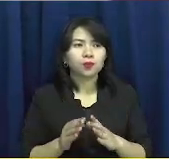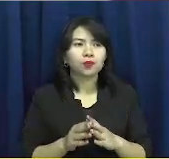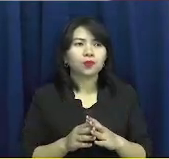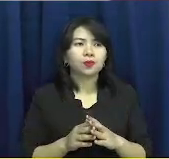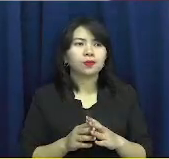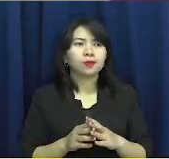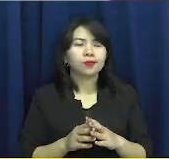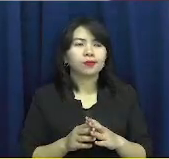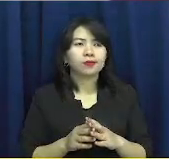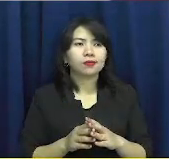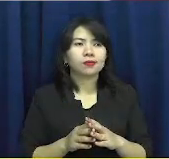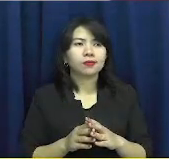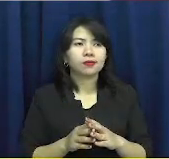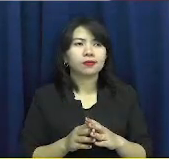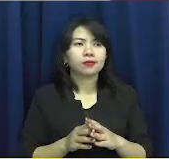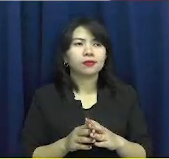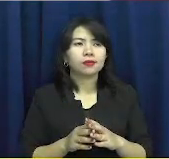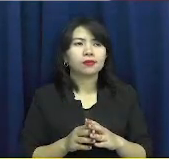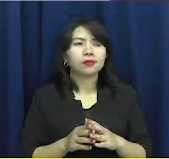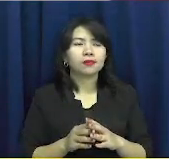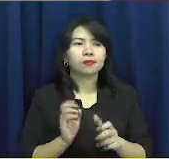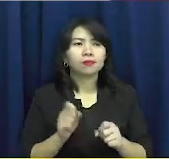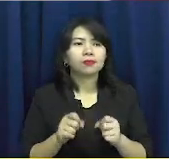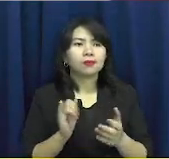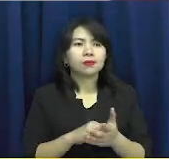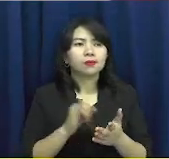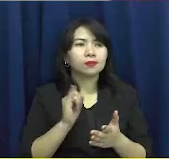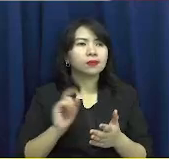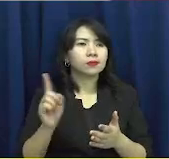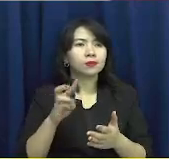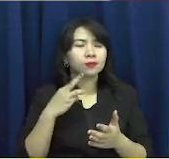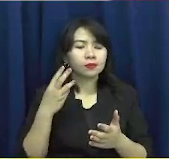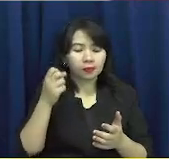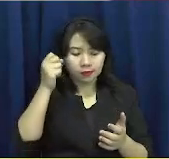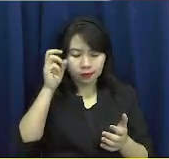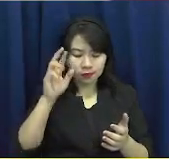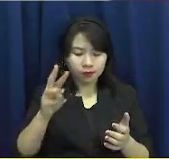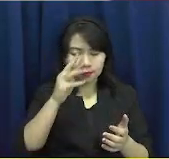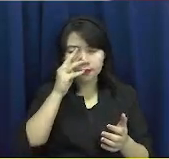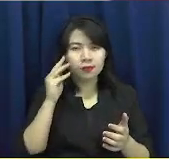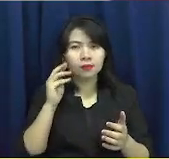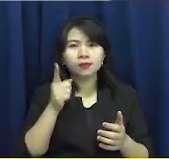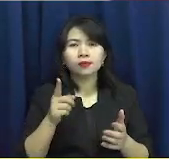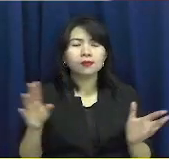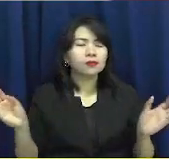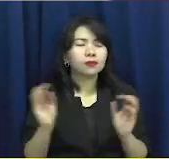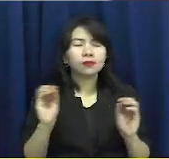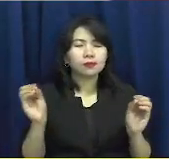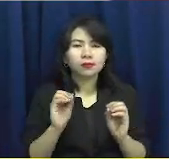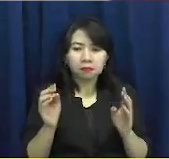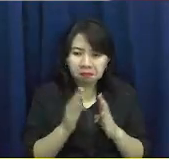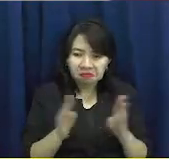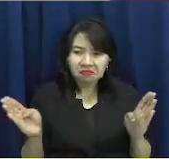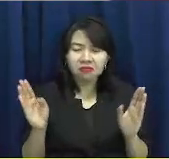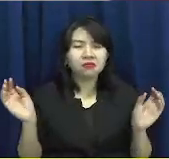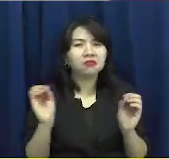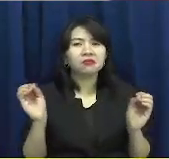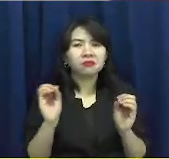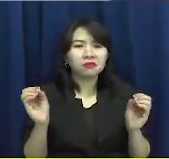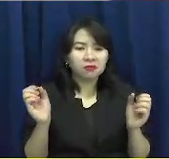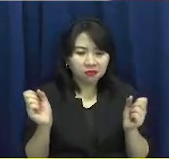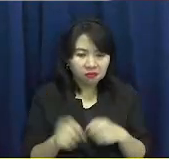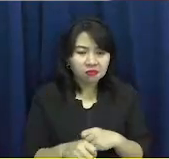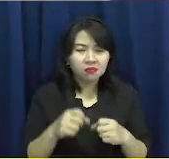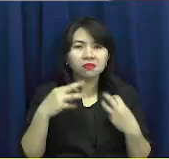Him. Akalain nyo, mga kapatid, kaya yan yung sinasabi ni Sir Making kanina, na walang maliit na miyembro, walang malaking miyembro, walang